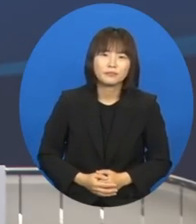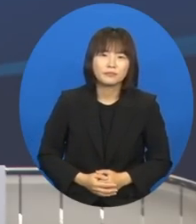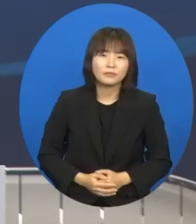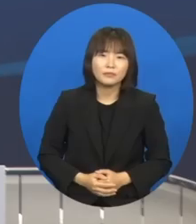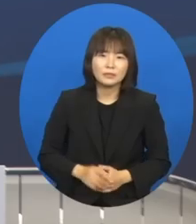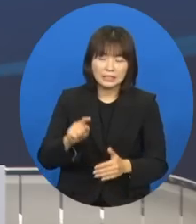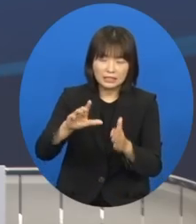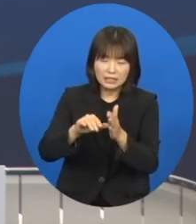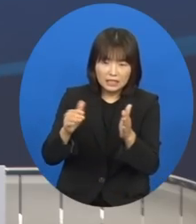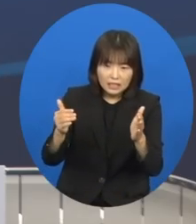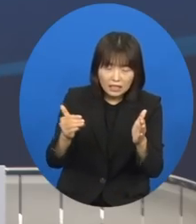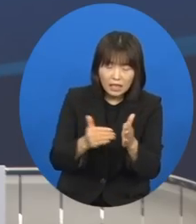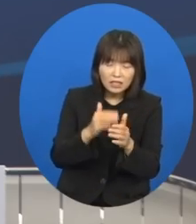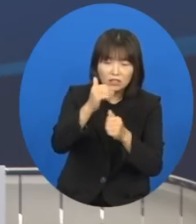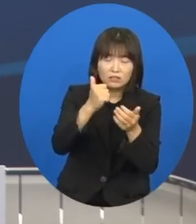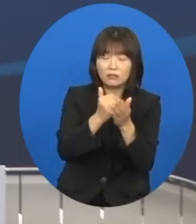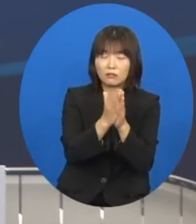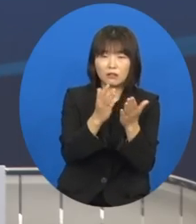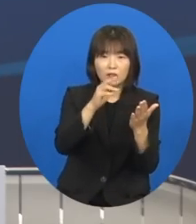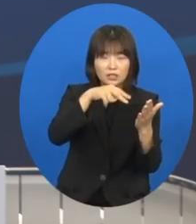그때까지 성경 읽어본 적 없죠?